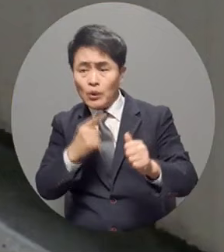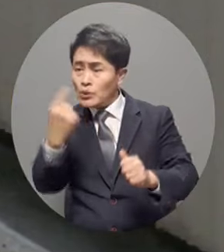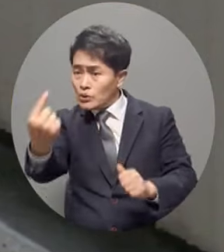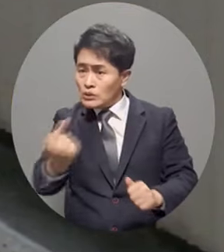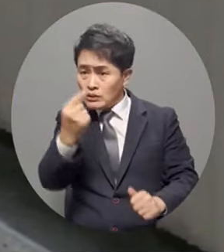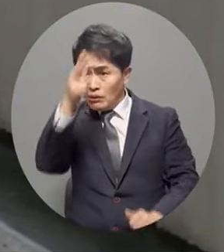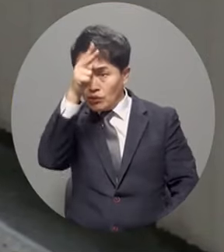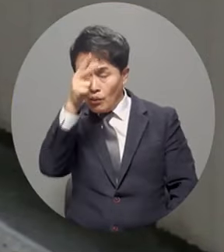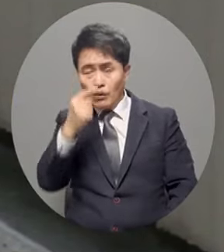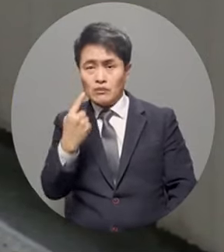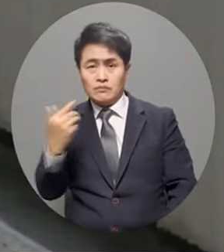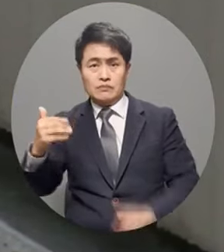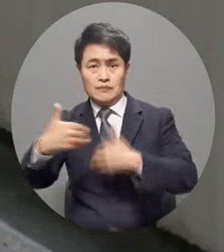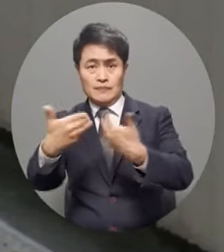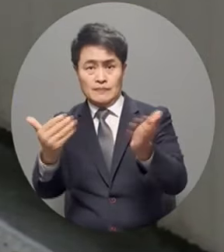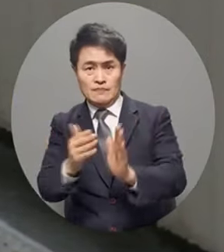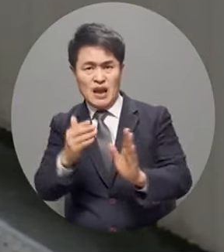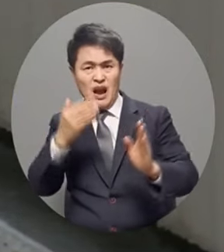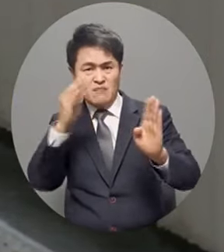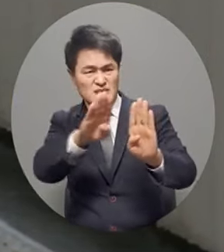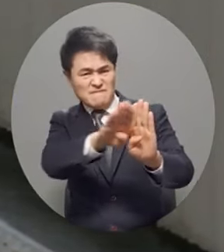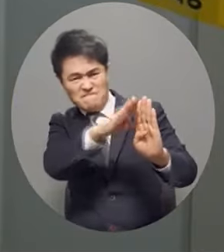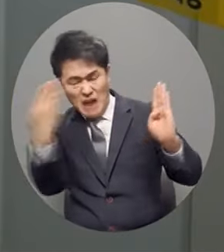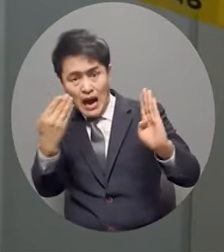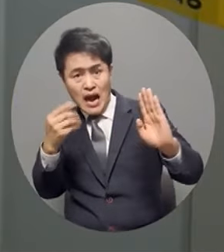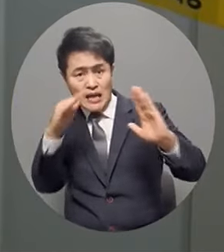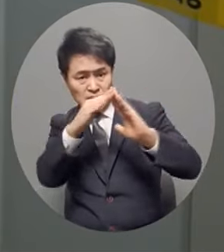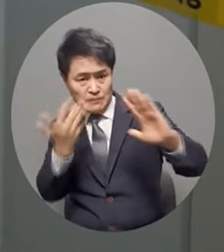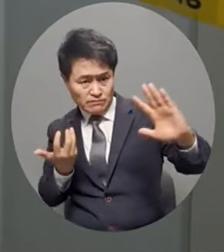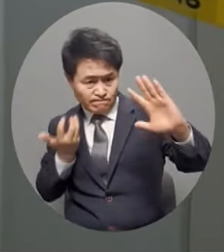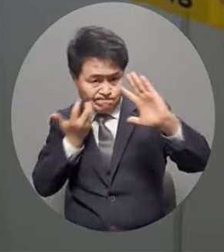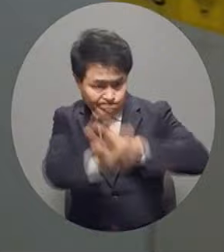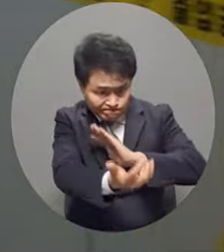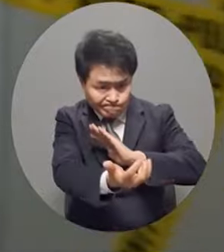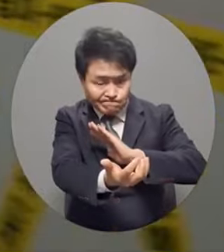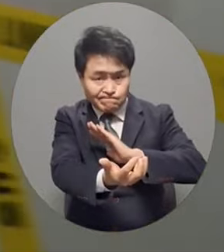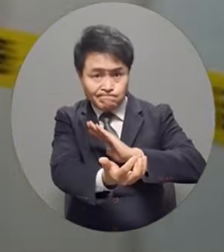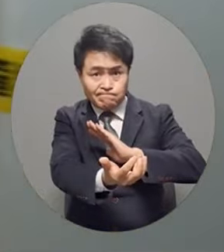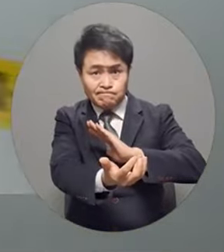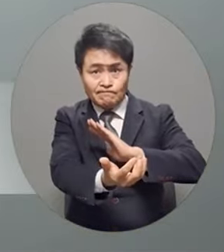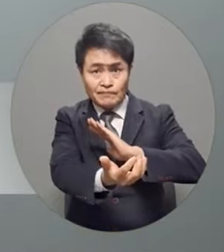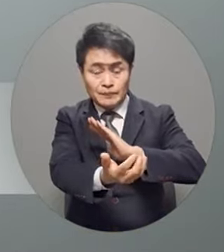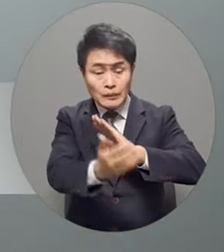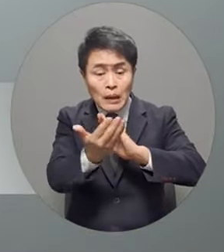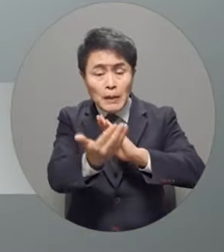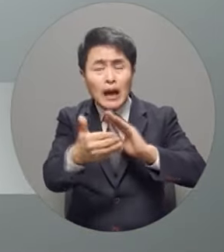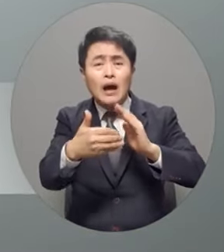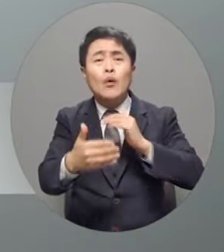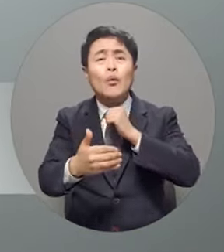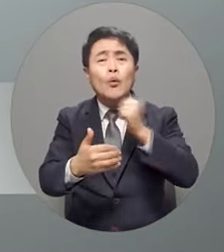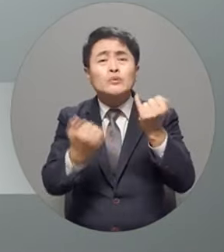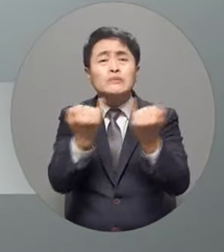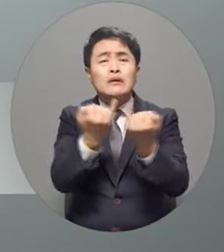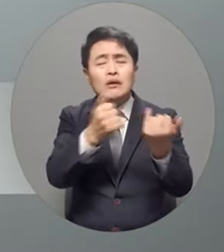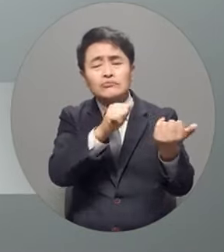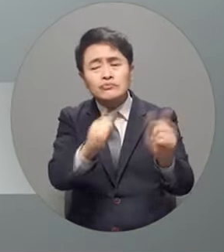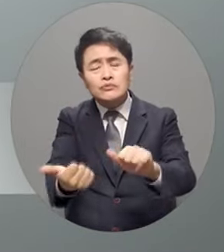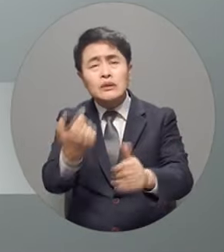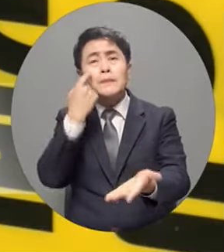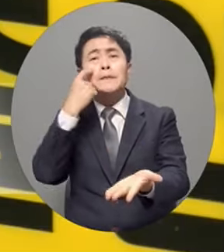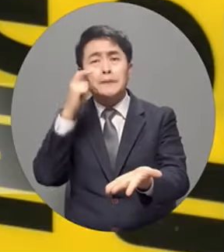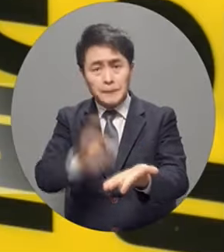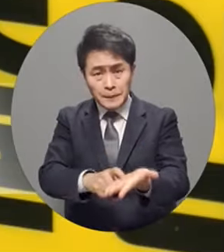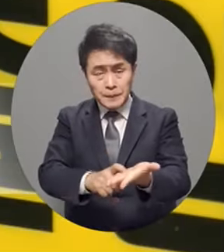받은 경찰과 소방대원이 문을 강제로 열고 집 안으로 진입했습니다. 방 안에선 50대 여성이 숨진 채